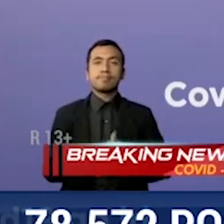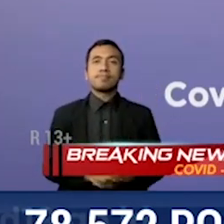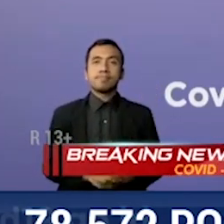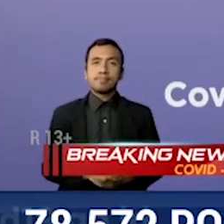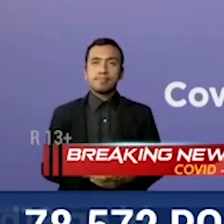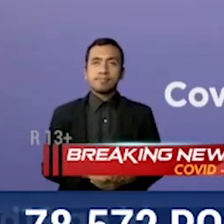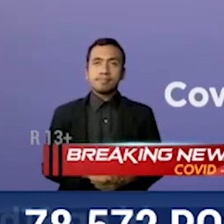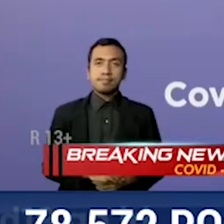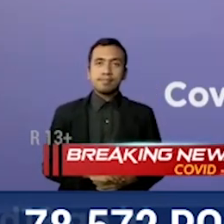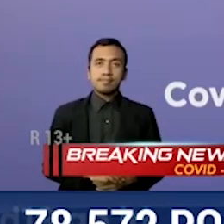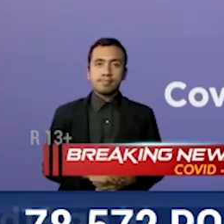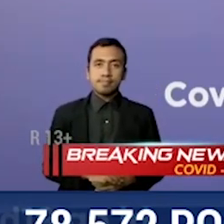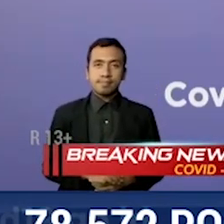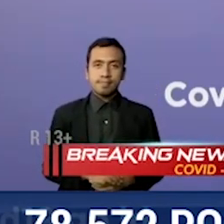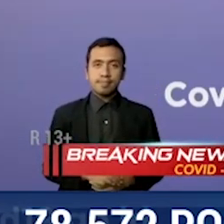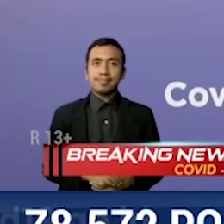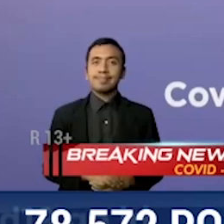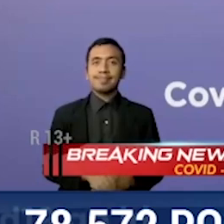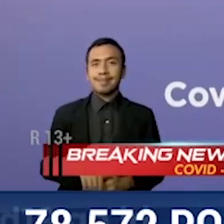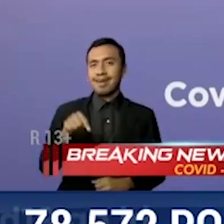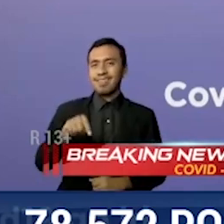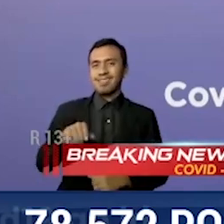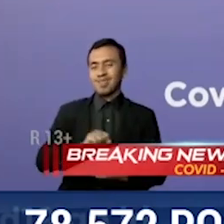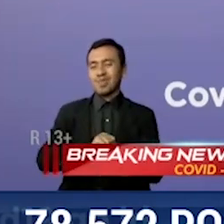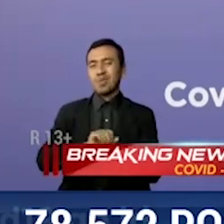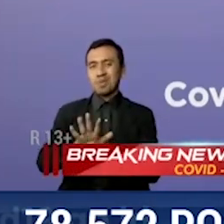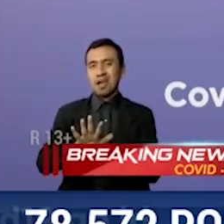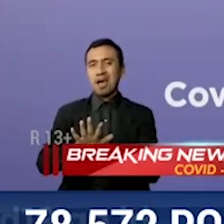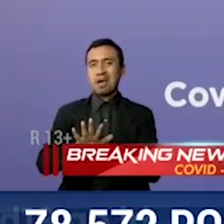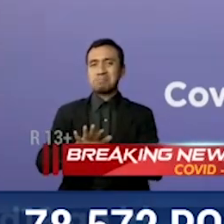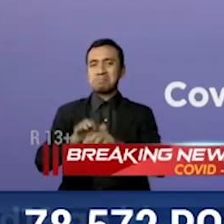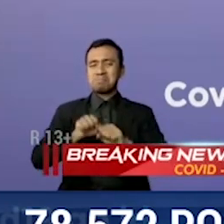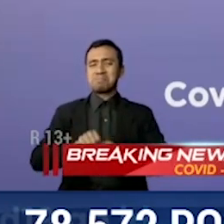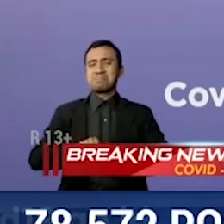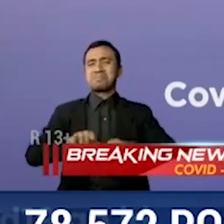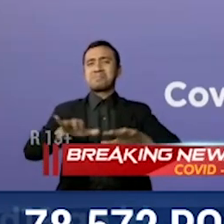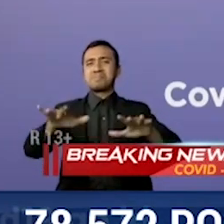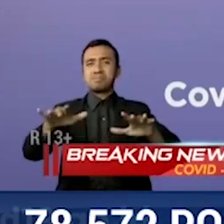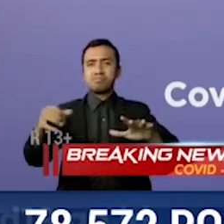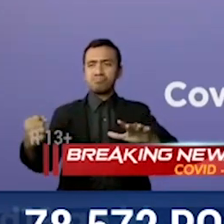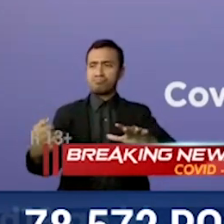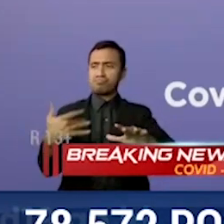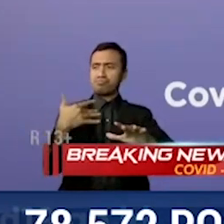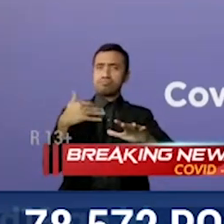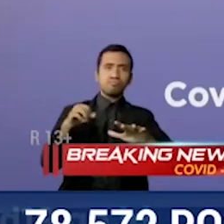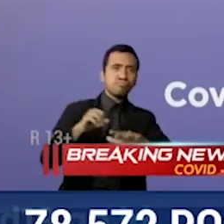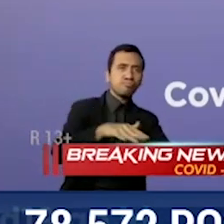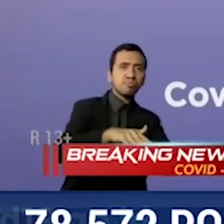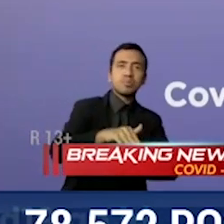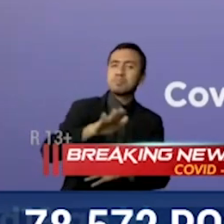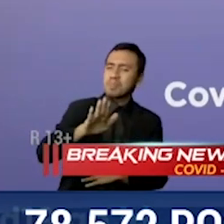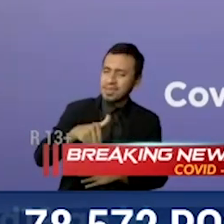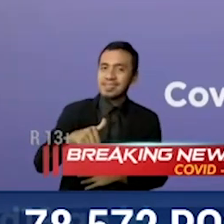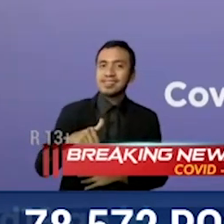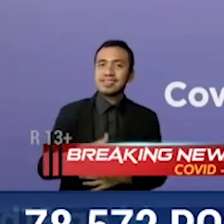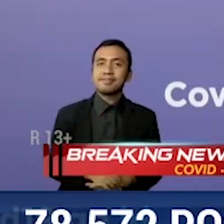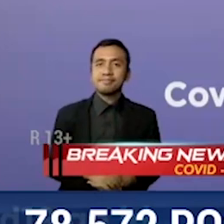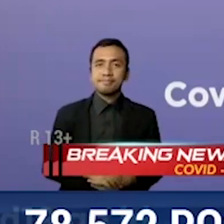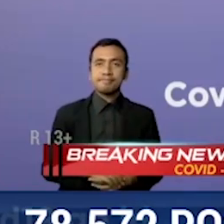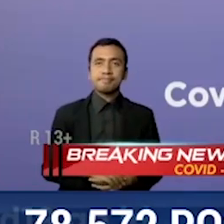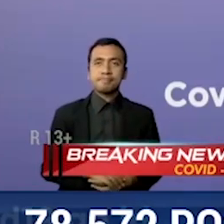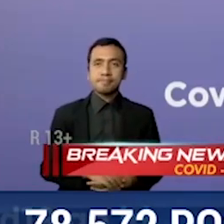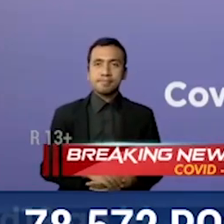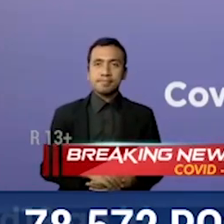karena Penyakit ini masih ada dan masih terus ada di wilayah sekitar kita